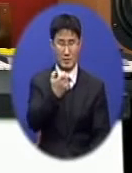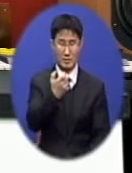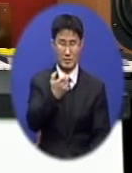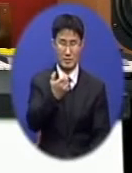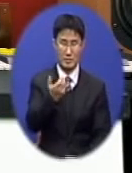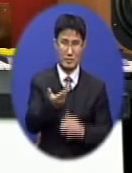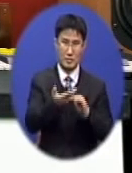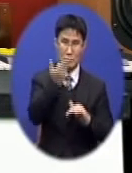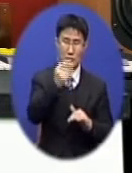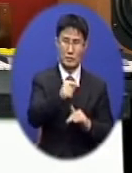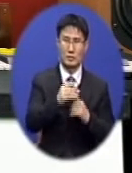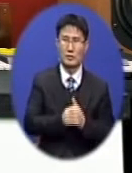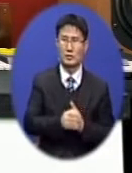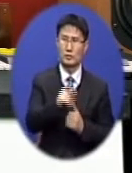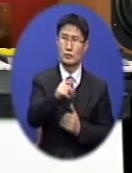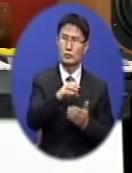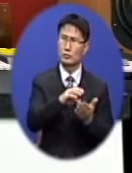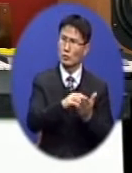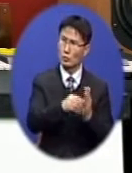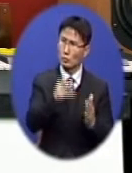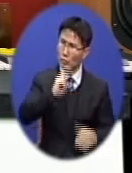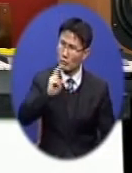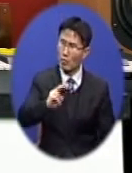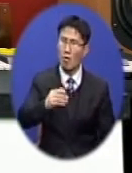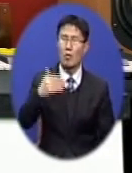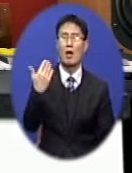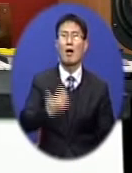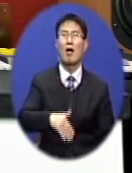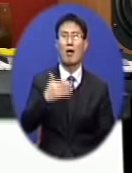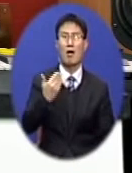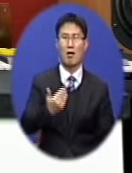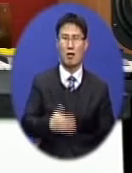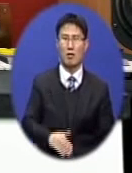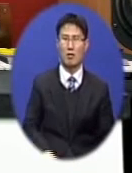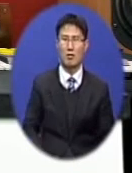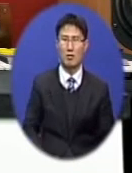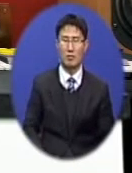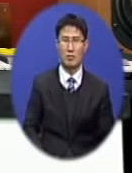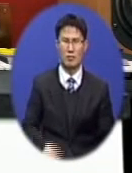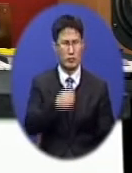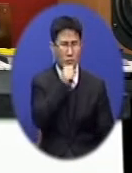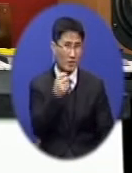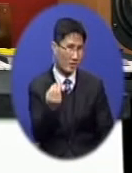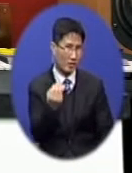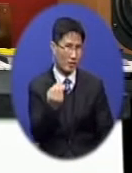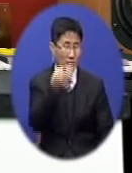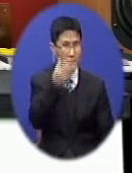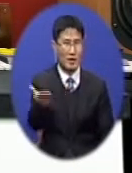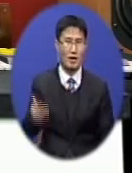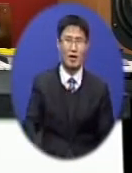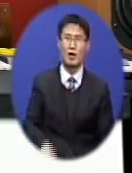신 어른이 이 정도 부르시는 건 대단한 거예요. 네. 야, 몇 표나 받았을까요?